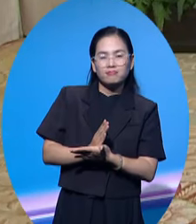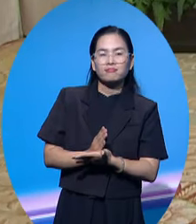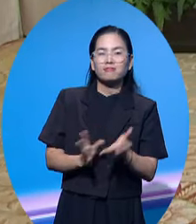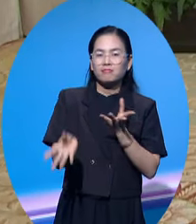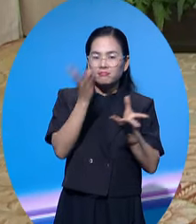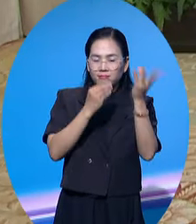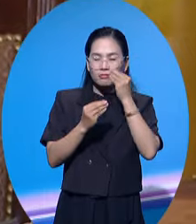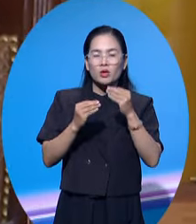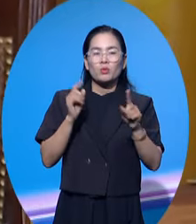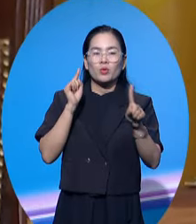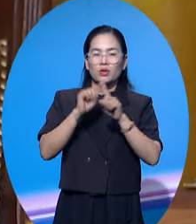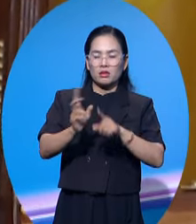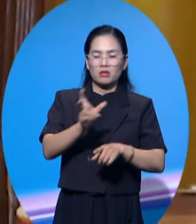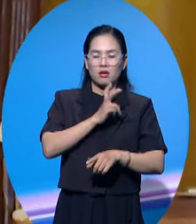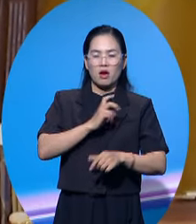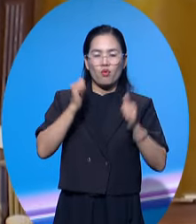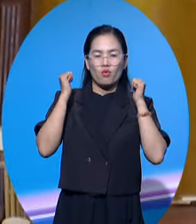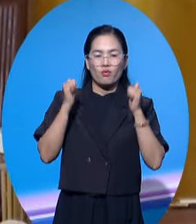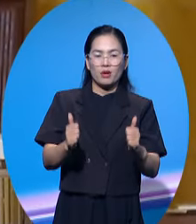bình và thình Vượng tại khu vực Ấn Độ Dương Thái Bình Dương